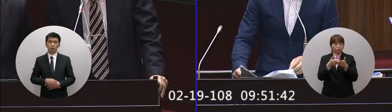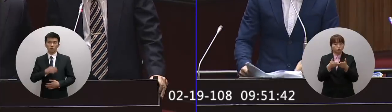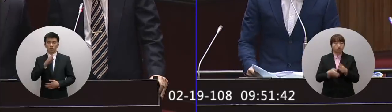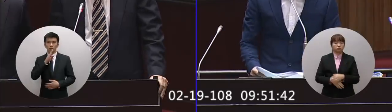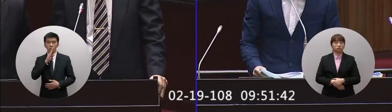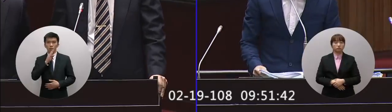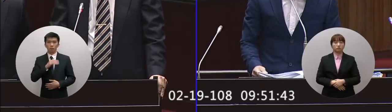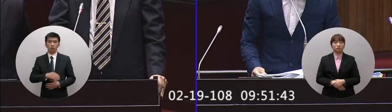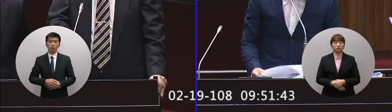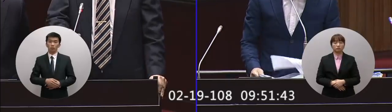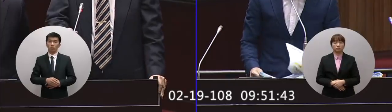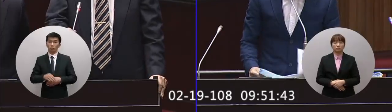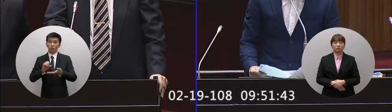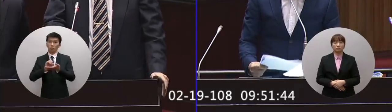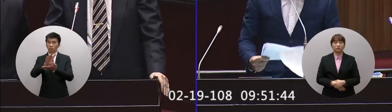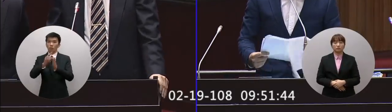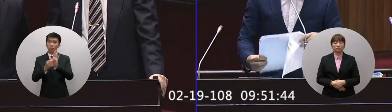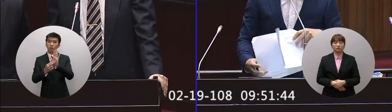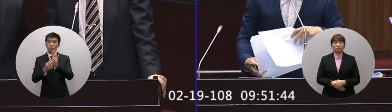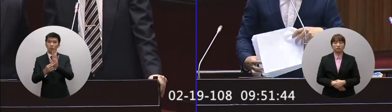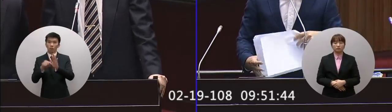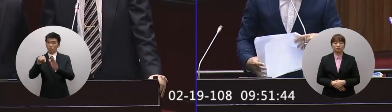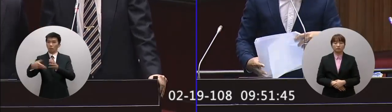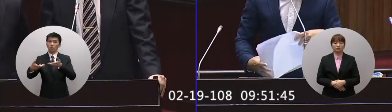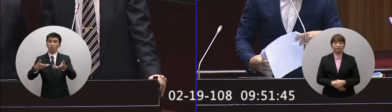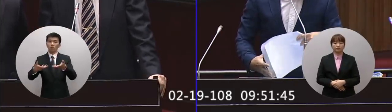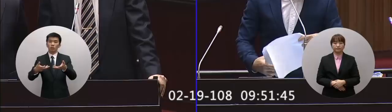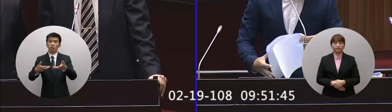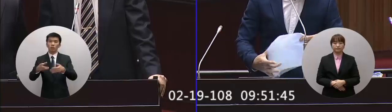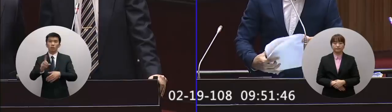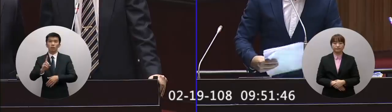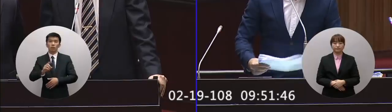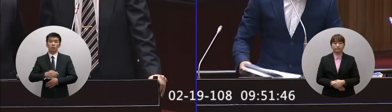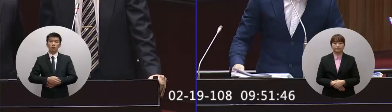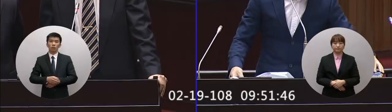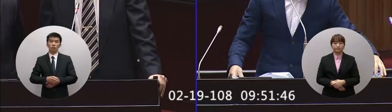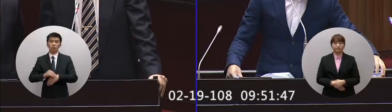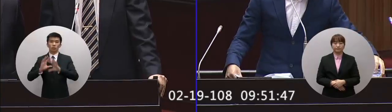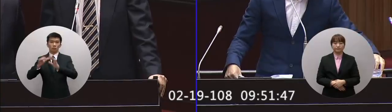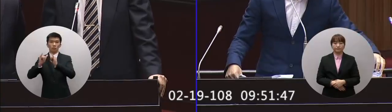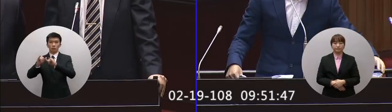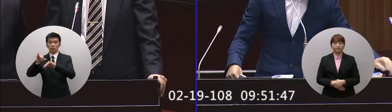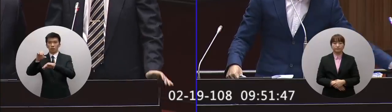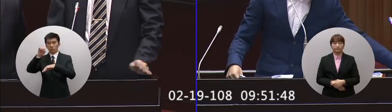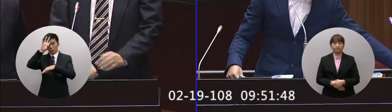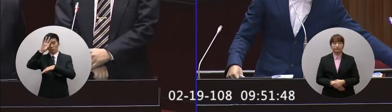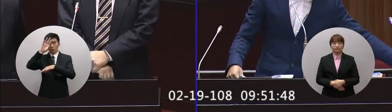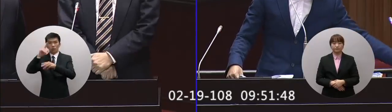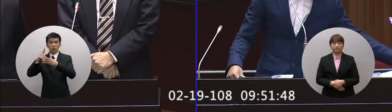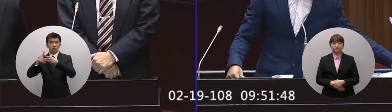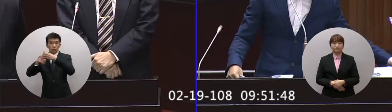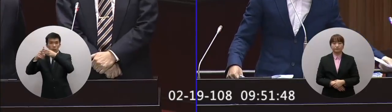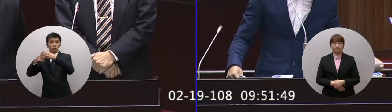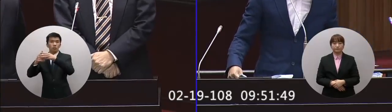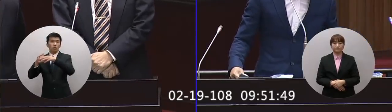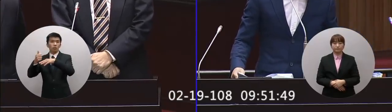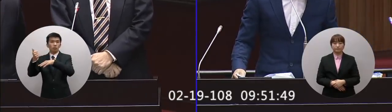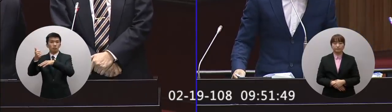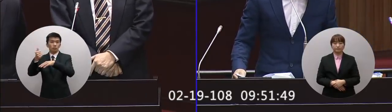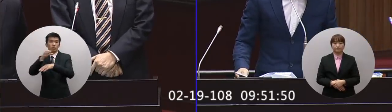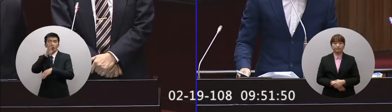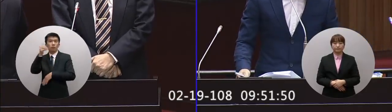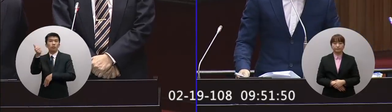的，跟委员报告，这个事情是国民党的党主席吴敦义吴主席，